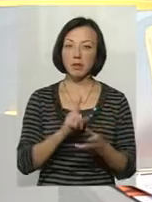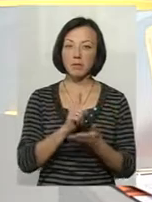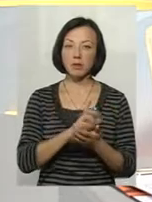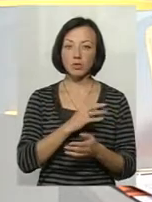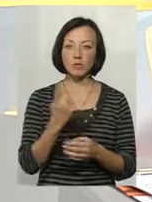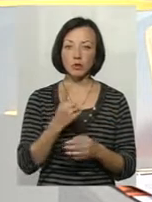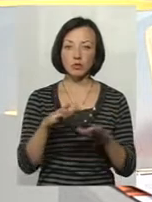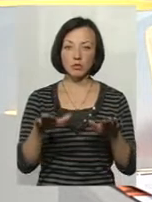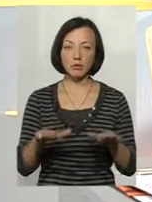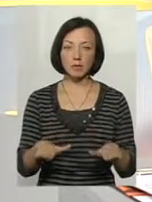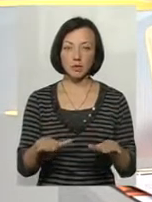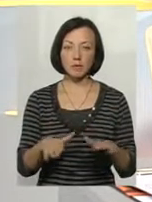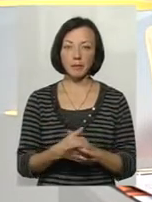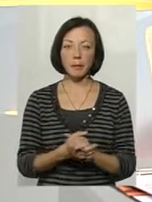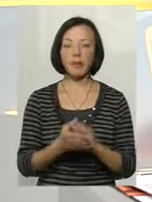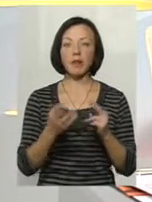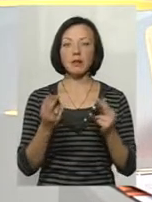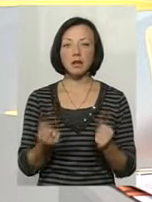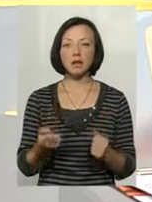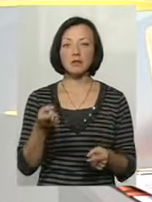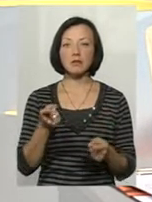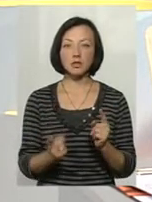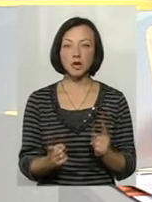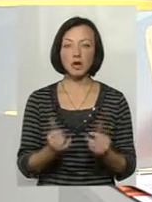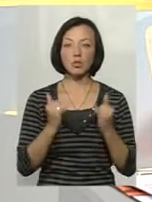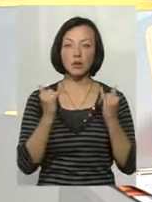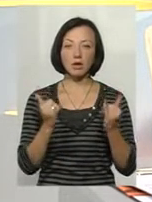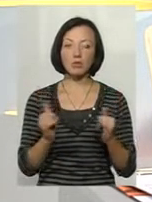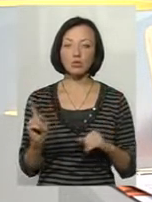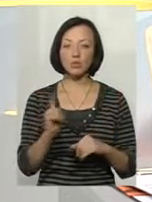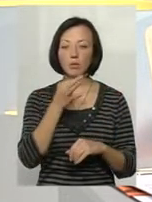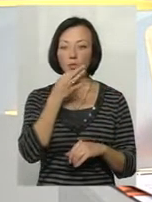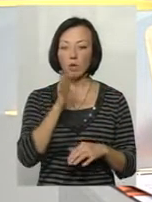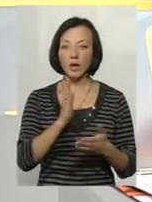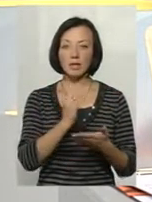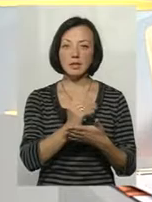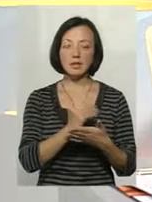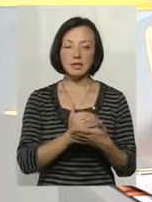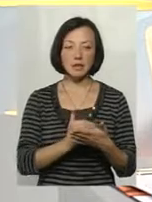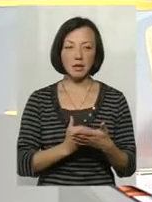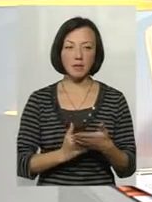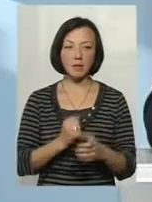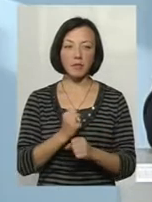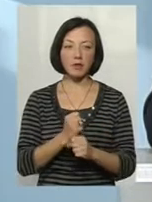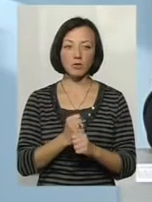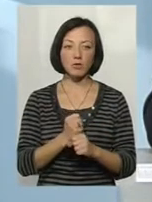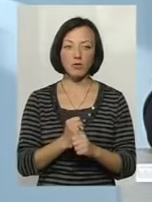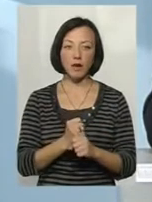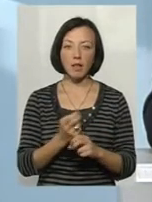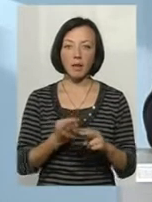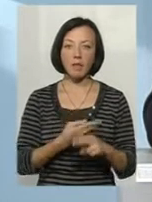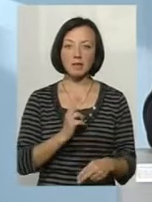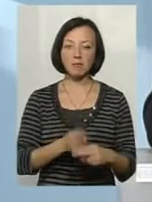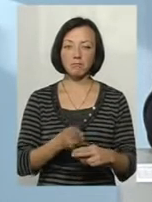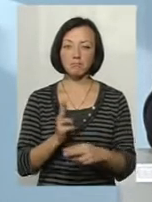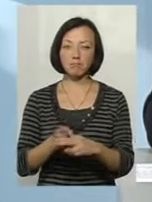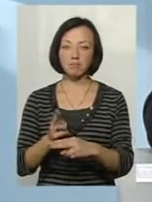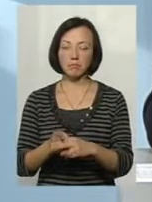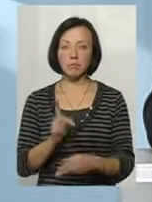першому місці. Так, звичайно. Для того, щоб будь-яка система, для того, щоб вона працювала безперебійно,